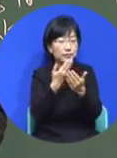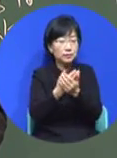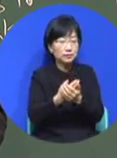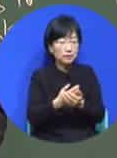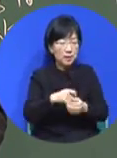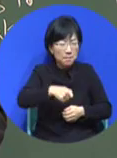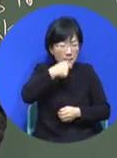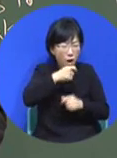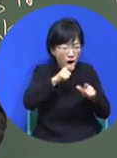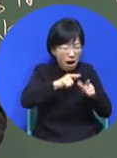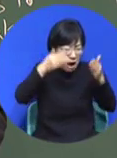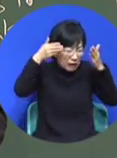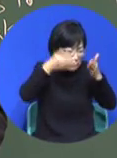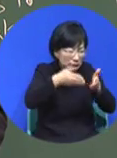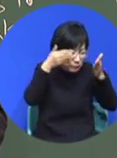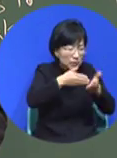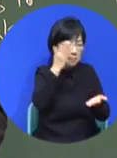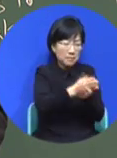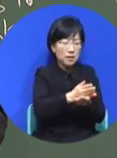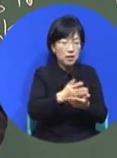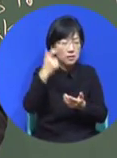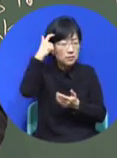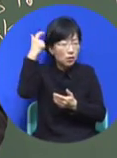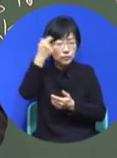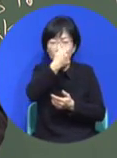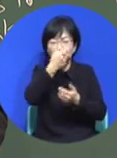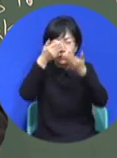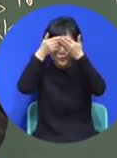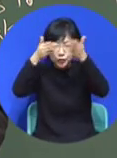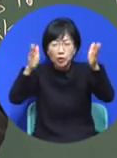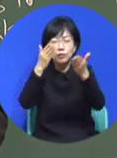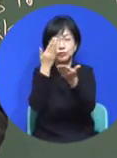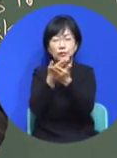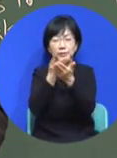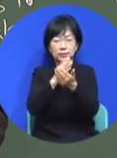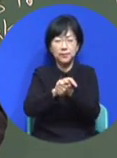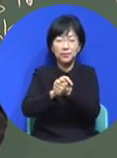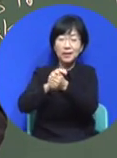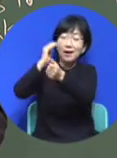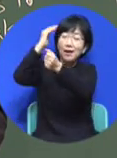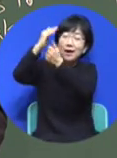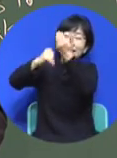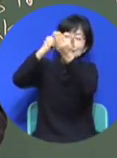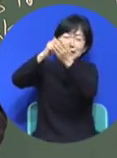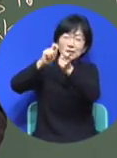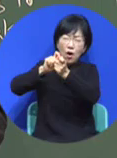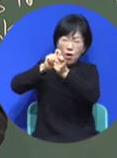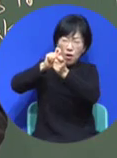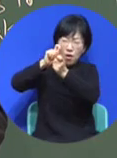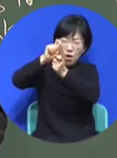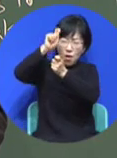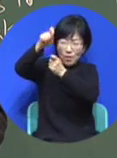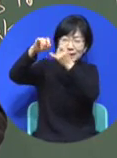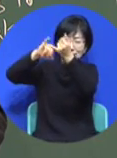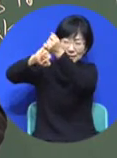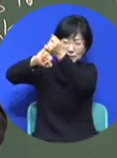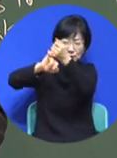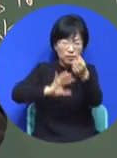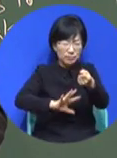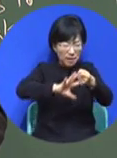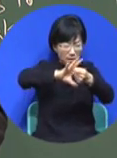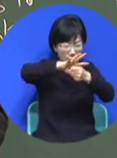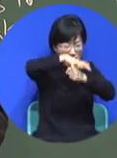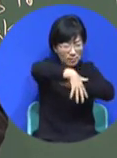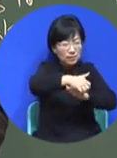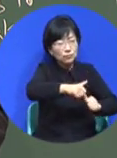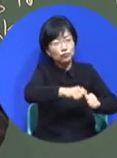모르는 눈을 열어 주시옵소서. Open our eyes that only see the physical things. 하나님의 영원한 열방 살리는 축복을 회복하게 하옵소서. And